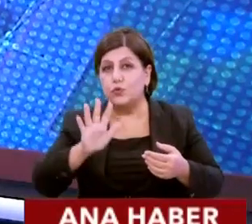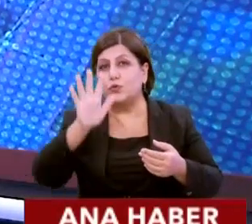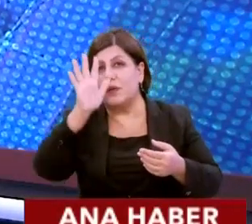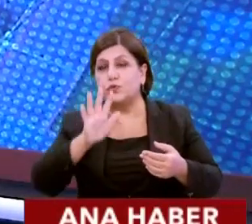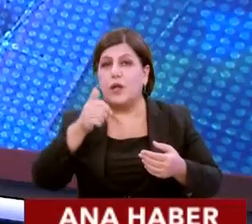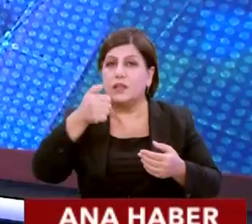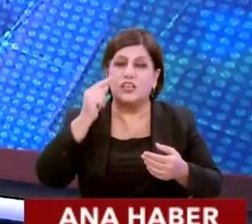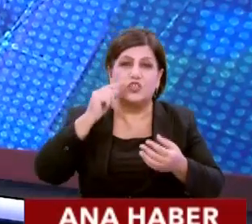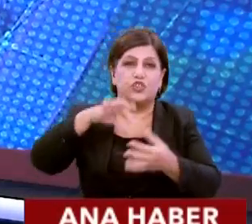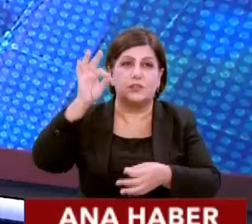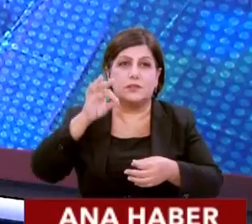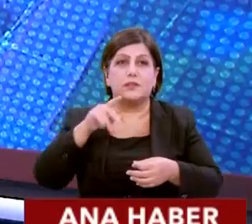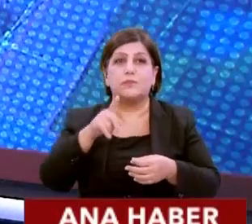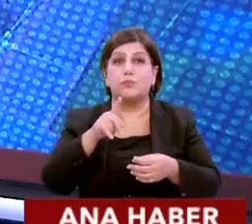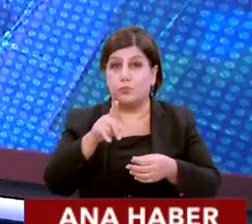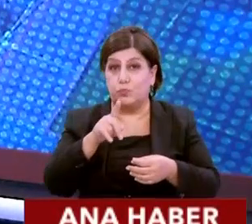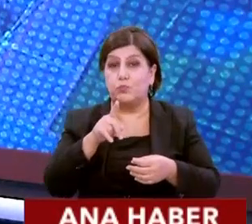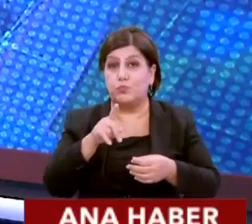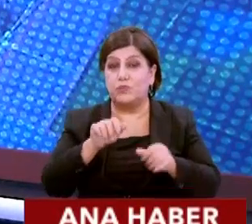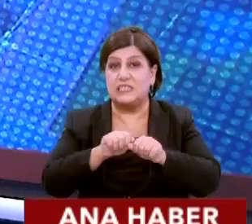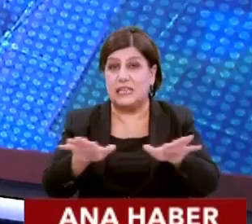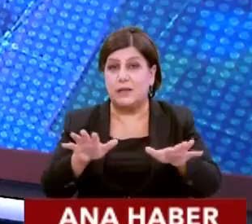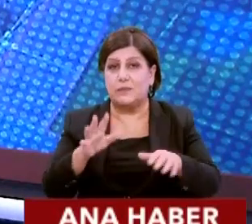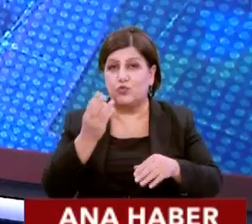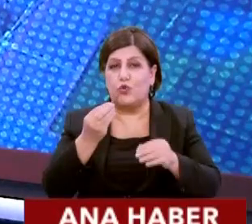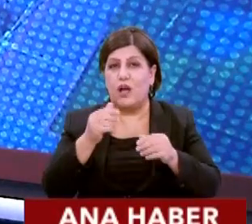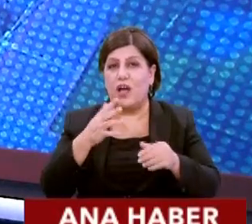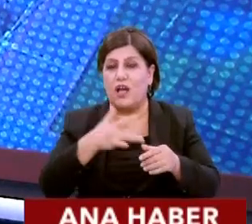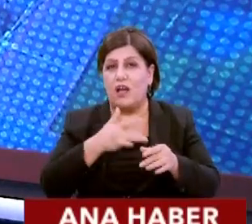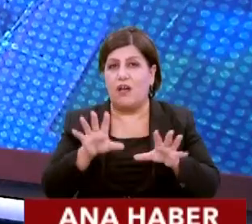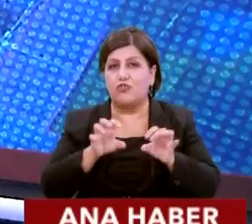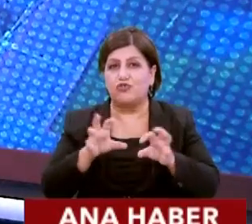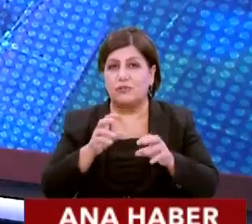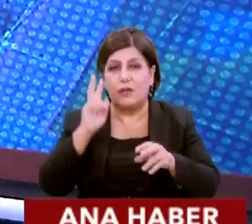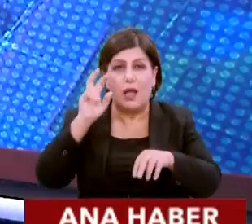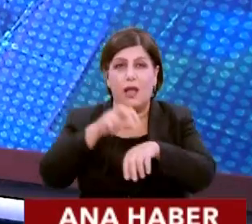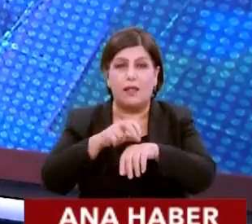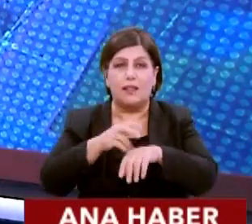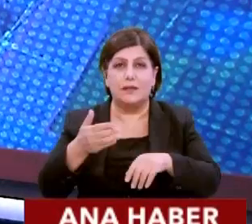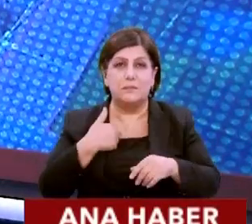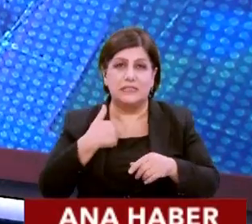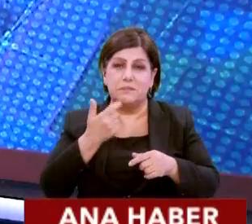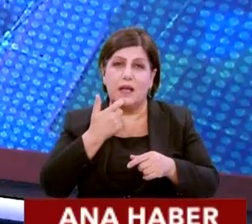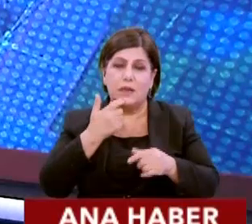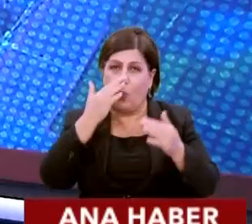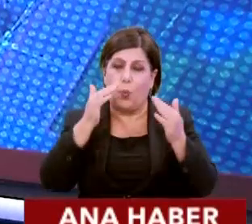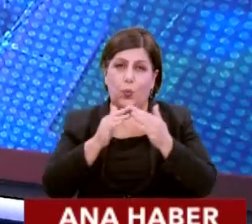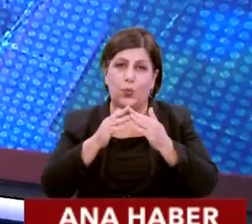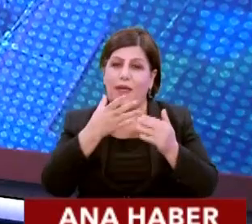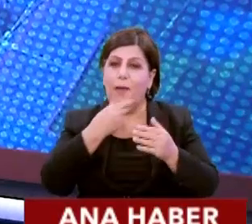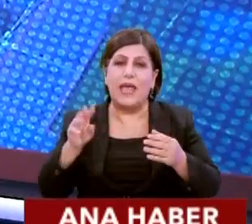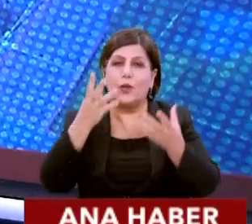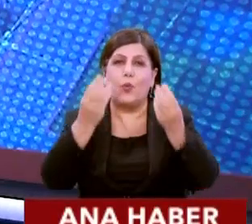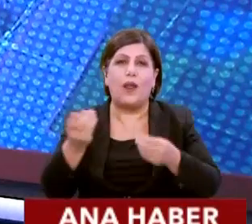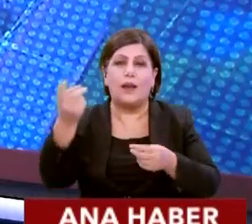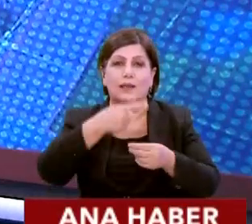bin kişi Burası da aslında sistem anlamında çok acı hatırlayınız bizim yaşlar uygun emekliler